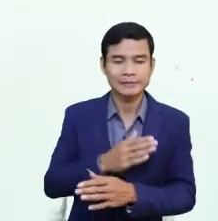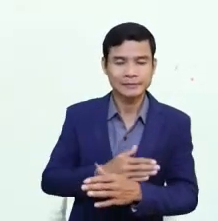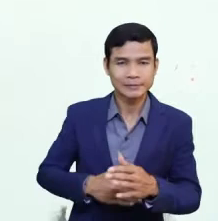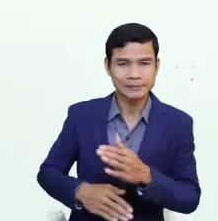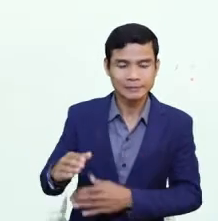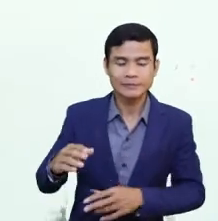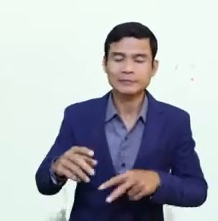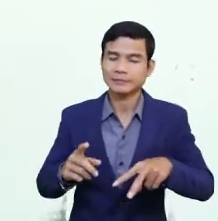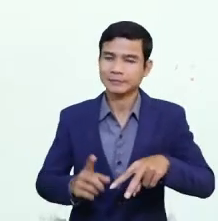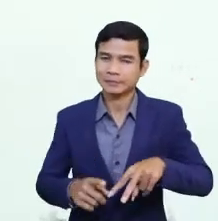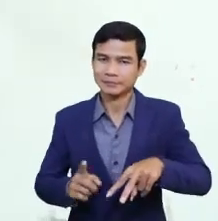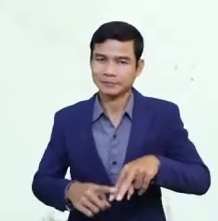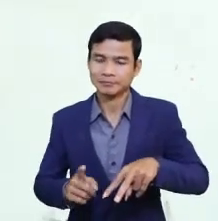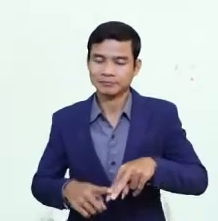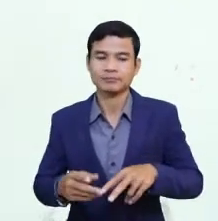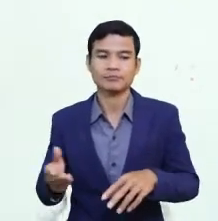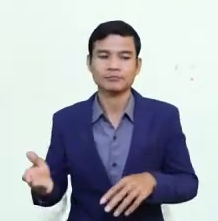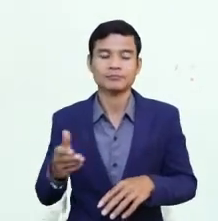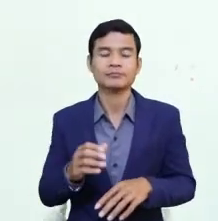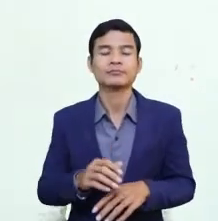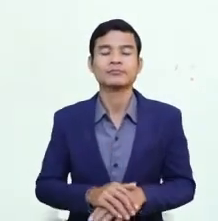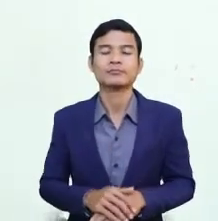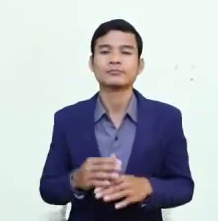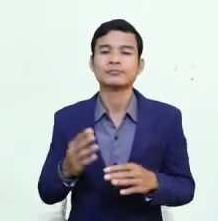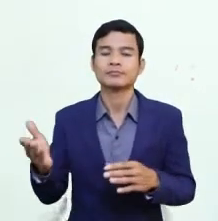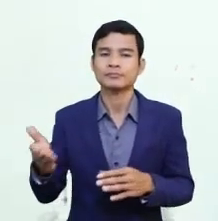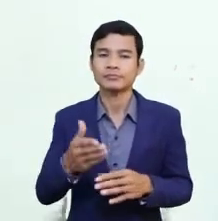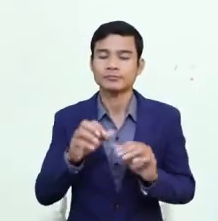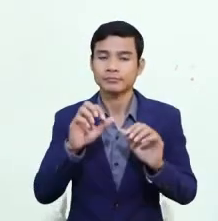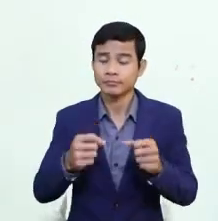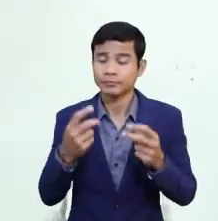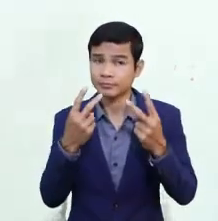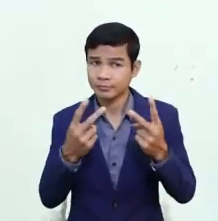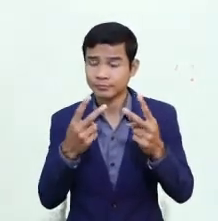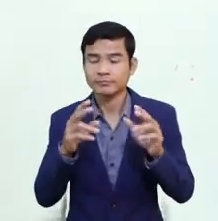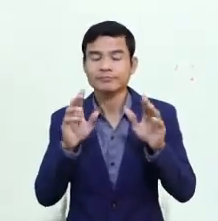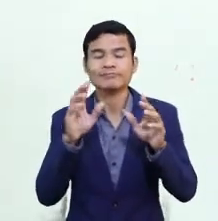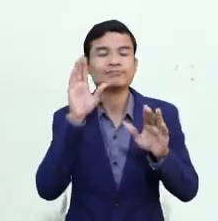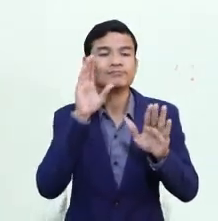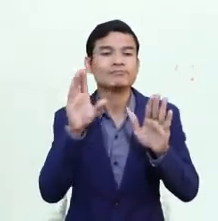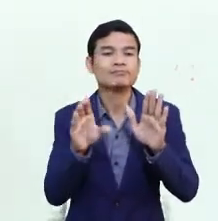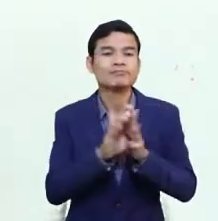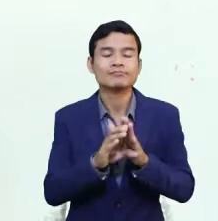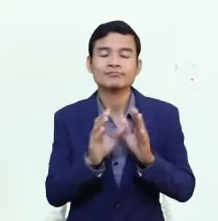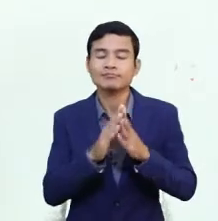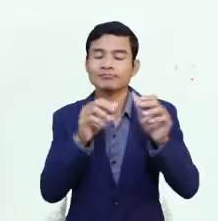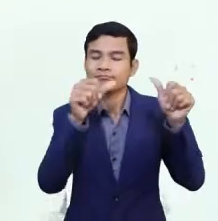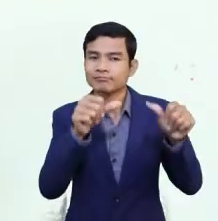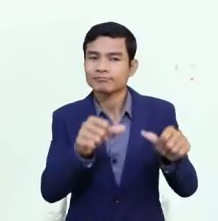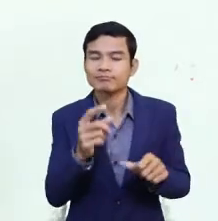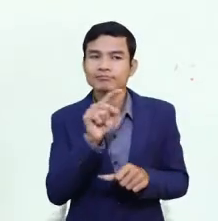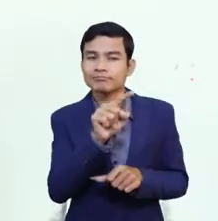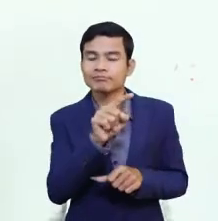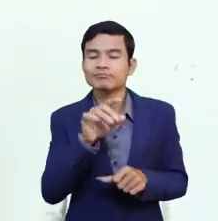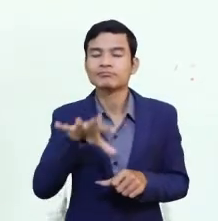chừng đó cha à lá con mơ mơ con mơ nó không rộng đấy tác bộ con công phong nơi nè